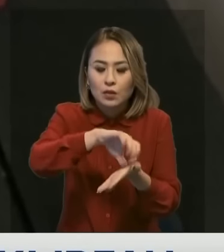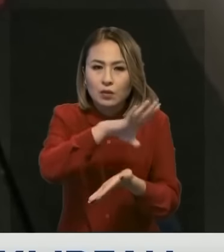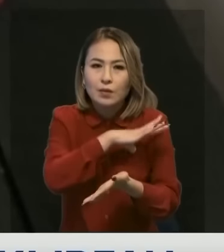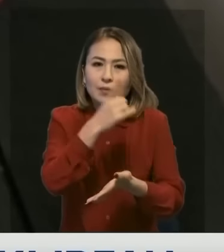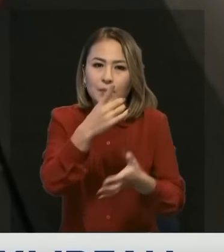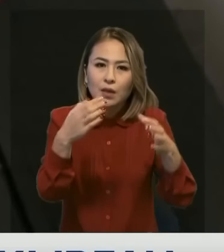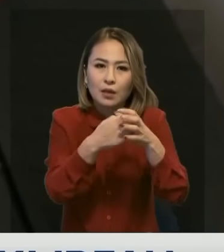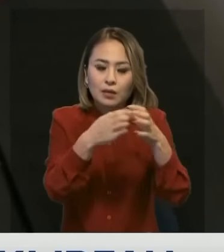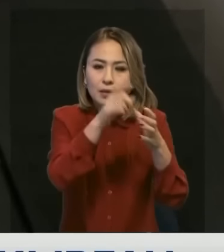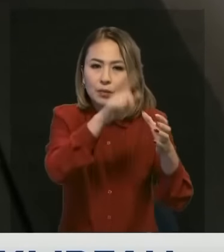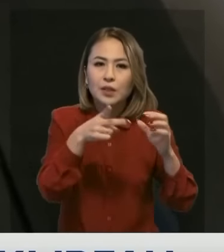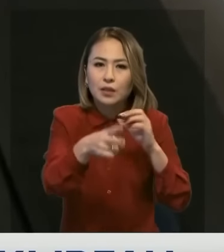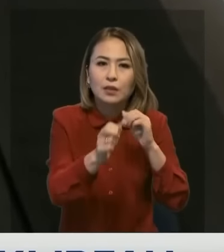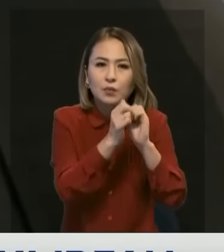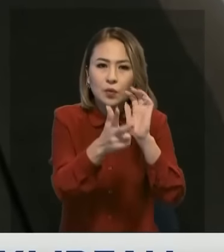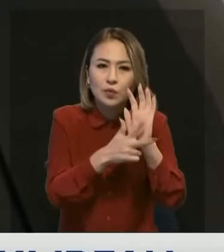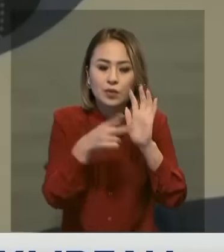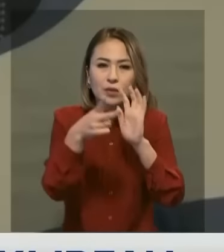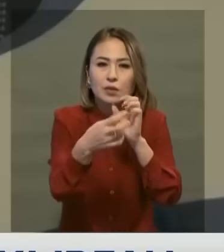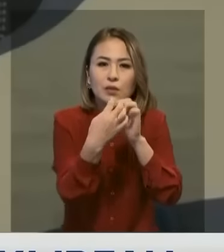серіктестігінің қатысуымен бір топ адам